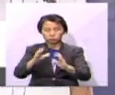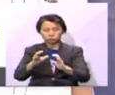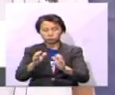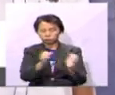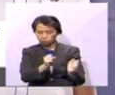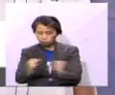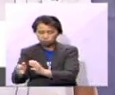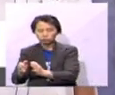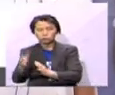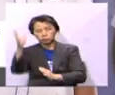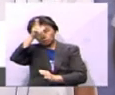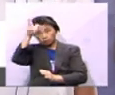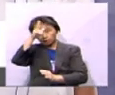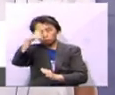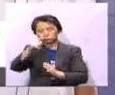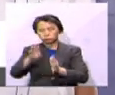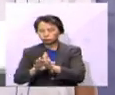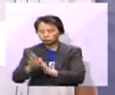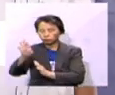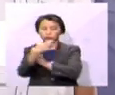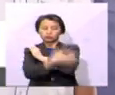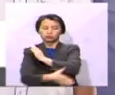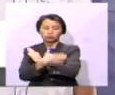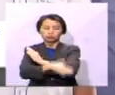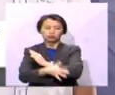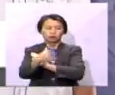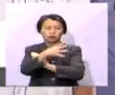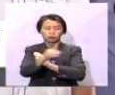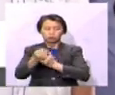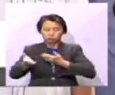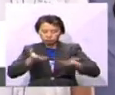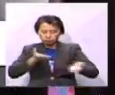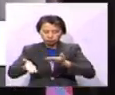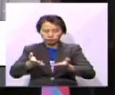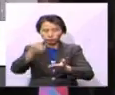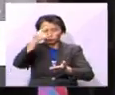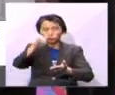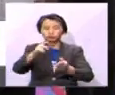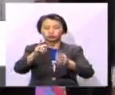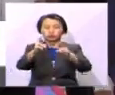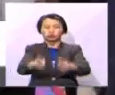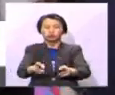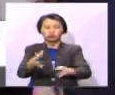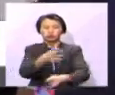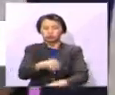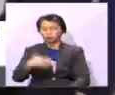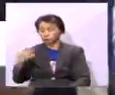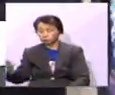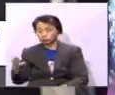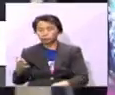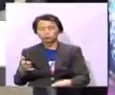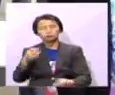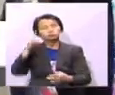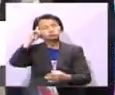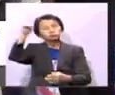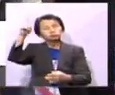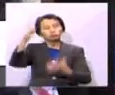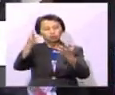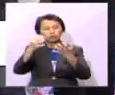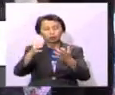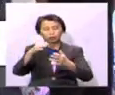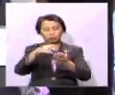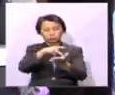strategi kerajaan dalam usaha membangunkan negara seterusnya perkhidmatan kepada rakyat. Dalam pada itu, beliau turut memasang impian mewujudkan